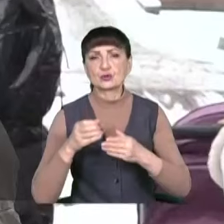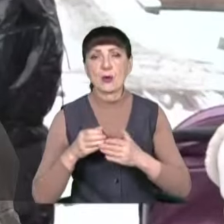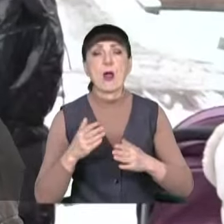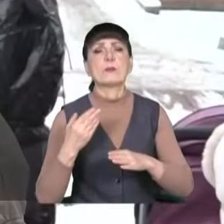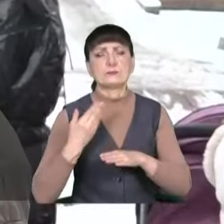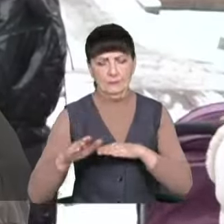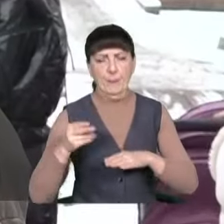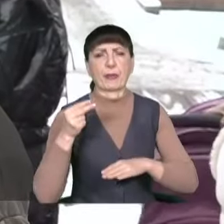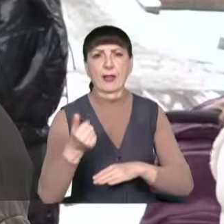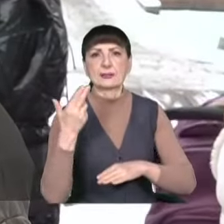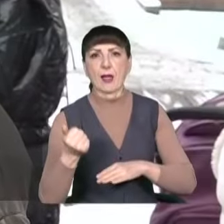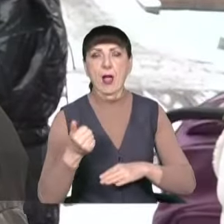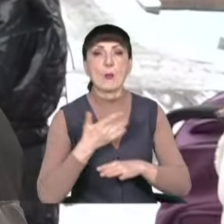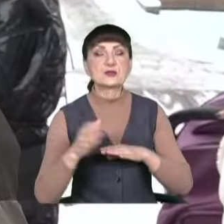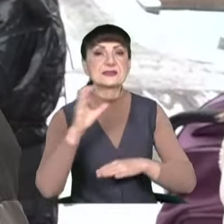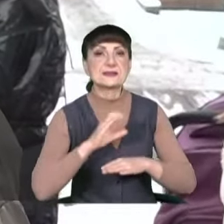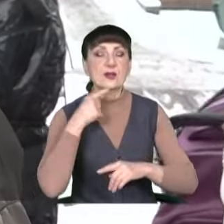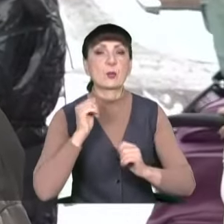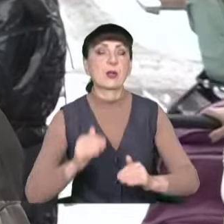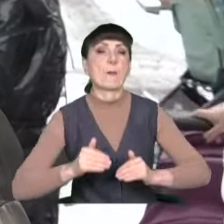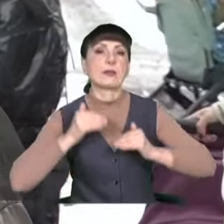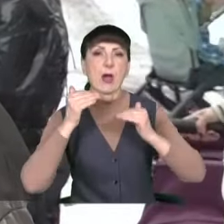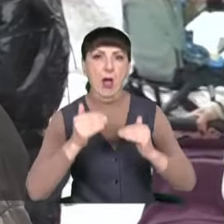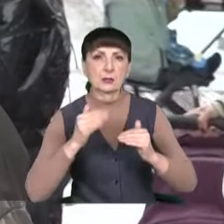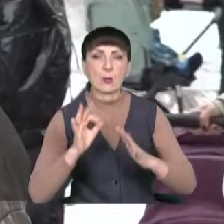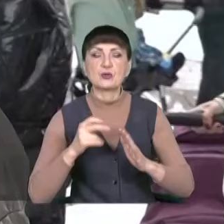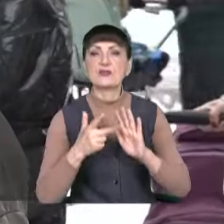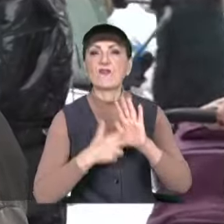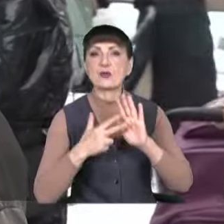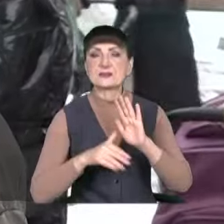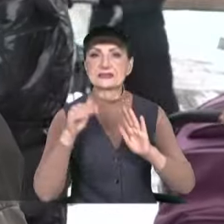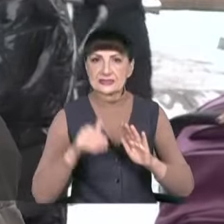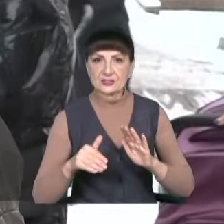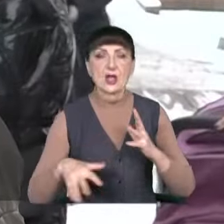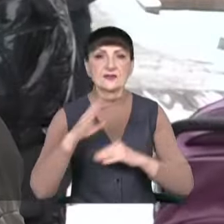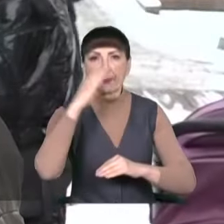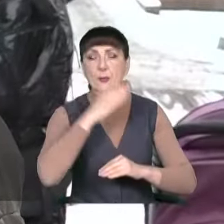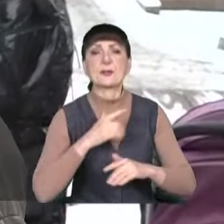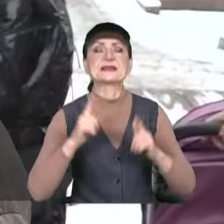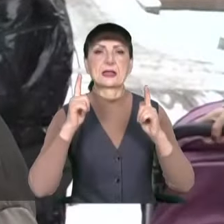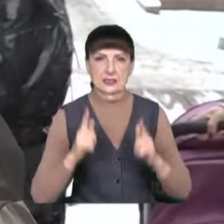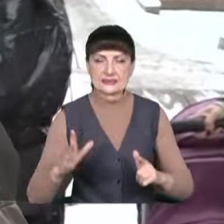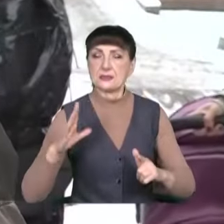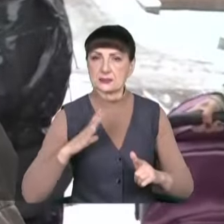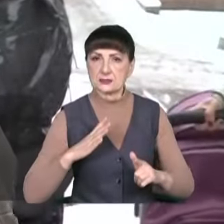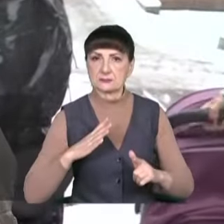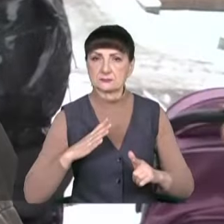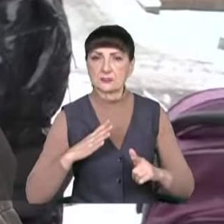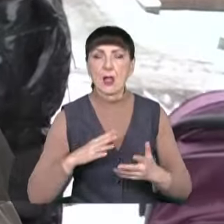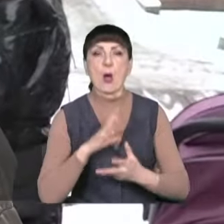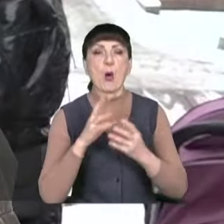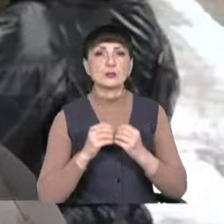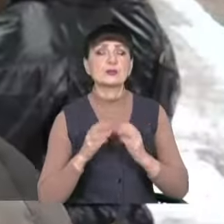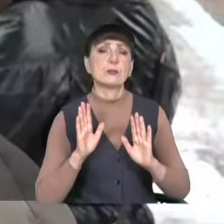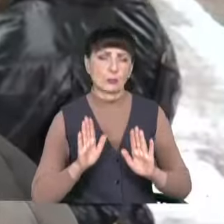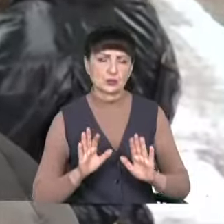плату. После того, как нам сказали, с сентября повышается оплата и будет она 80 тысяч, все родители согласились. То есть с общей суммой детей это